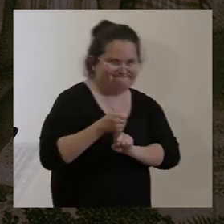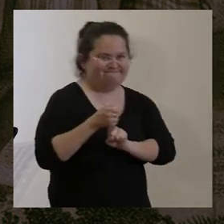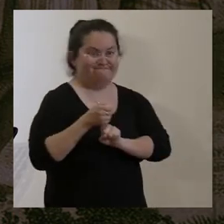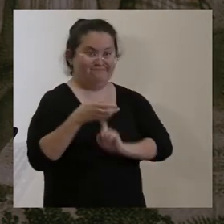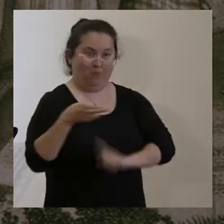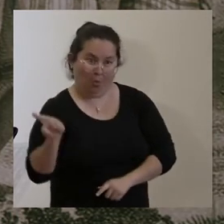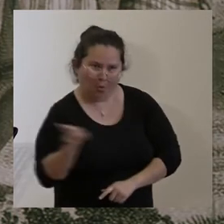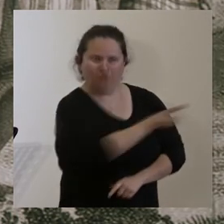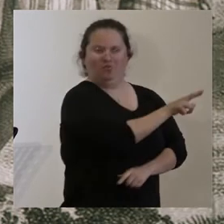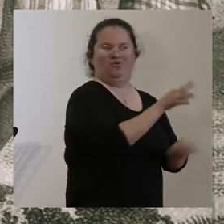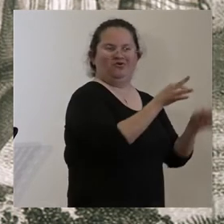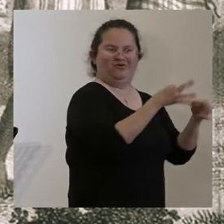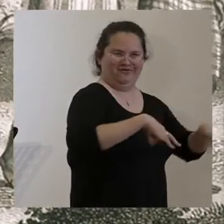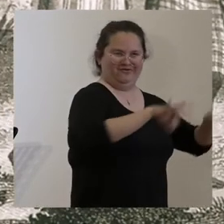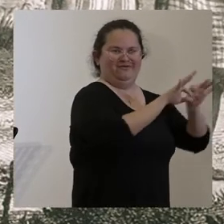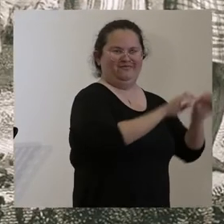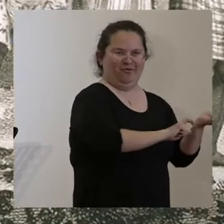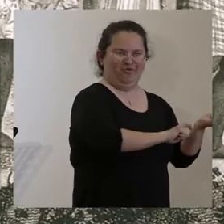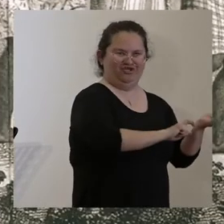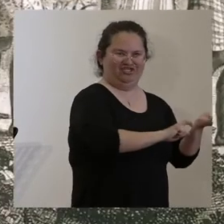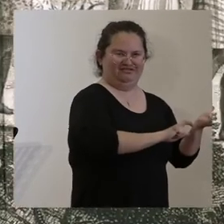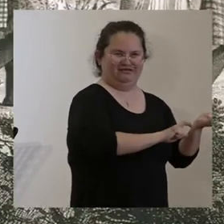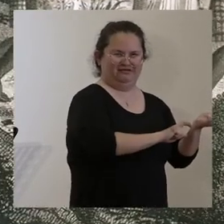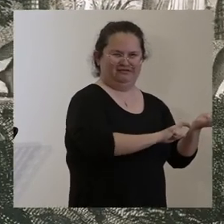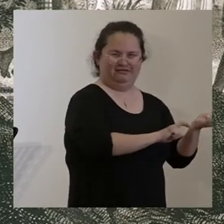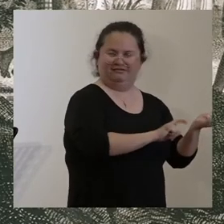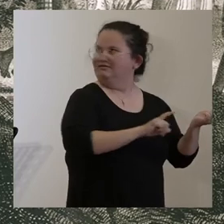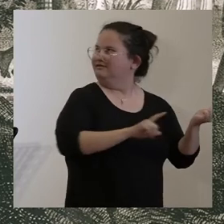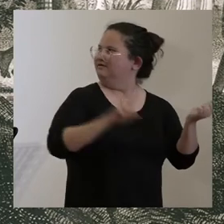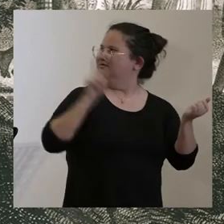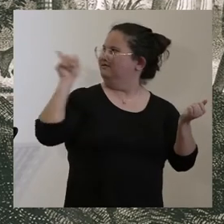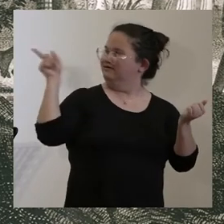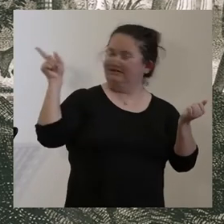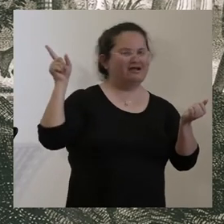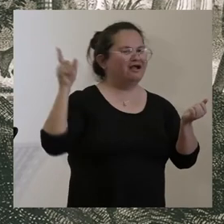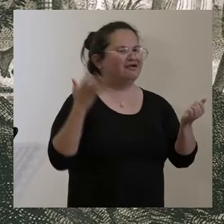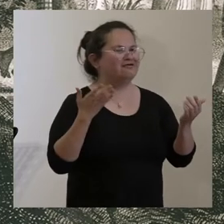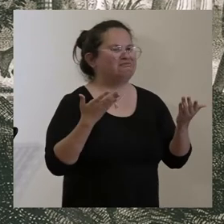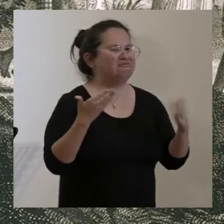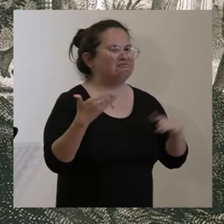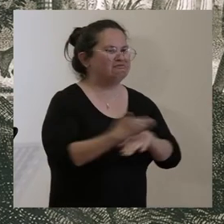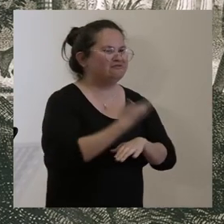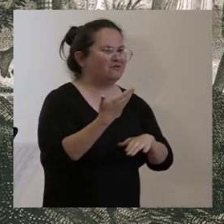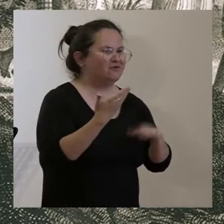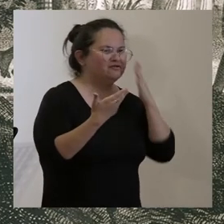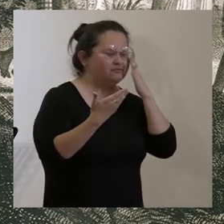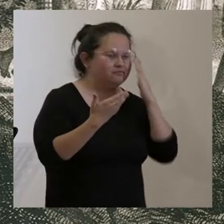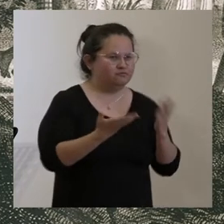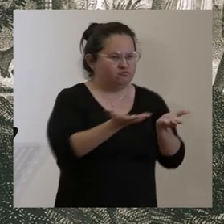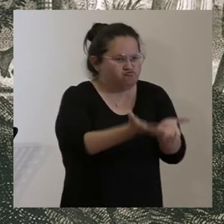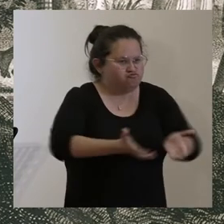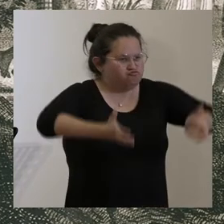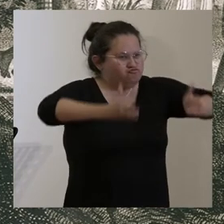Vous le voyez ici, en train de se transporter de sa petite terre sur le site du